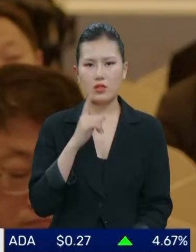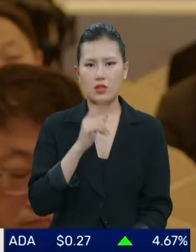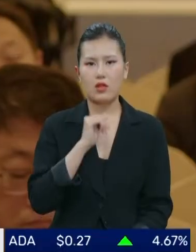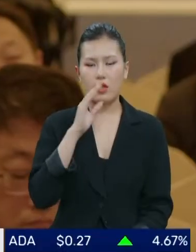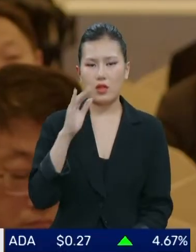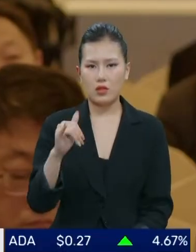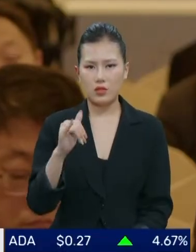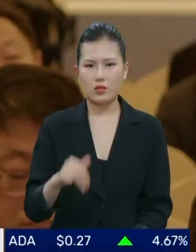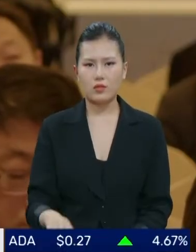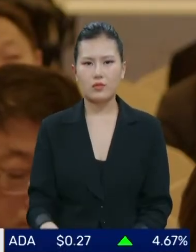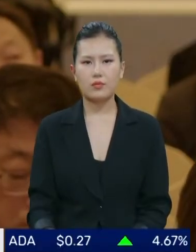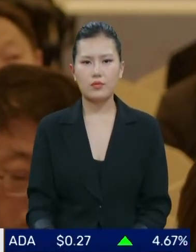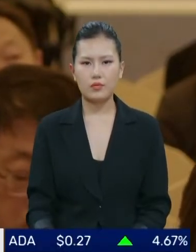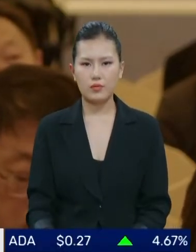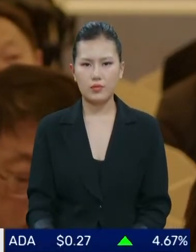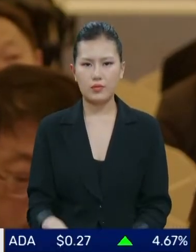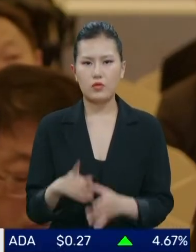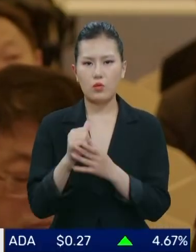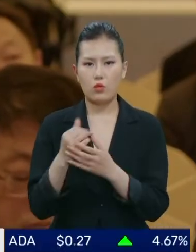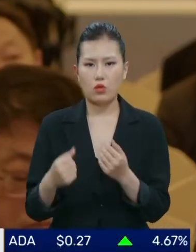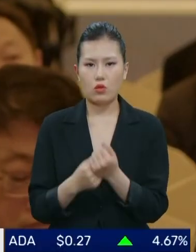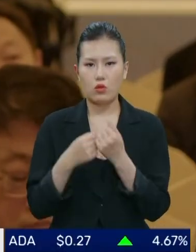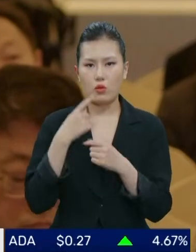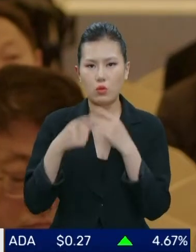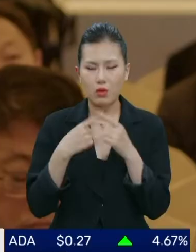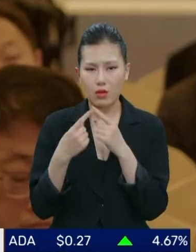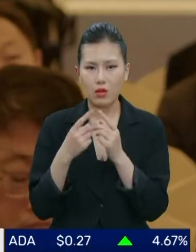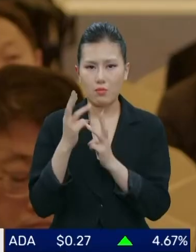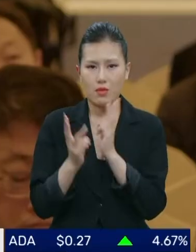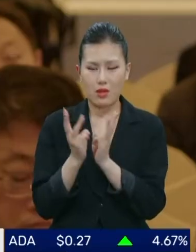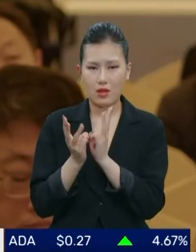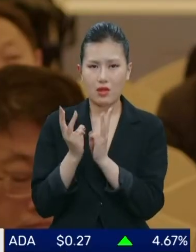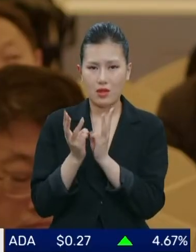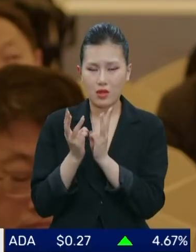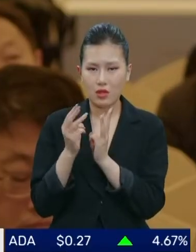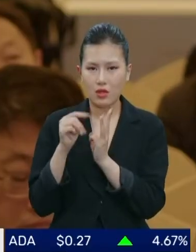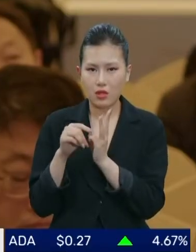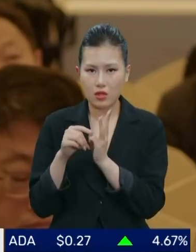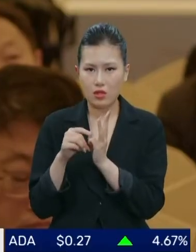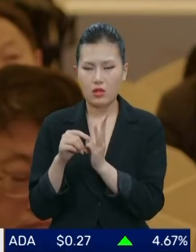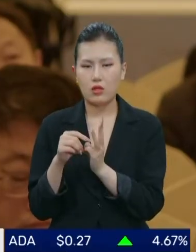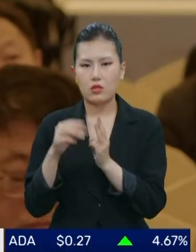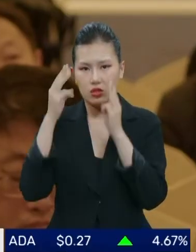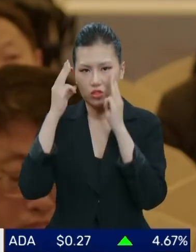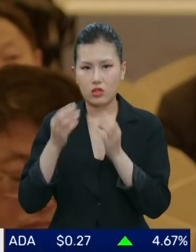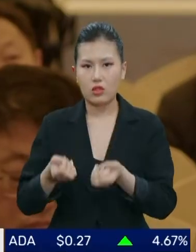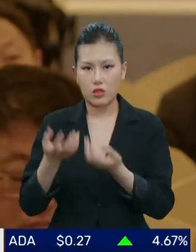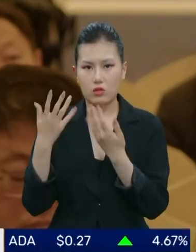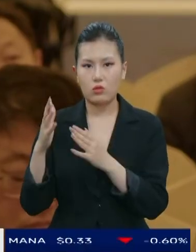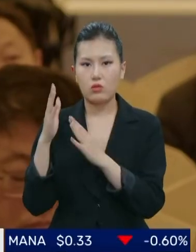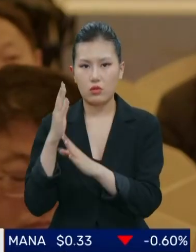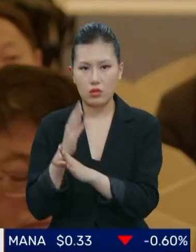маргаан хяна одоо хөрөнгө оруулалтын талаарх маргаан хяна шийдвэрлэх зөвлөлөөс гарсан шийдвэр маань